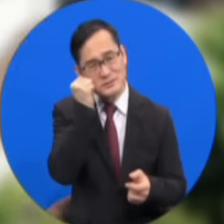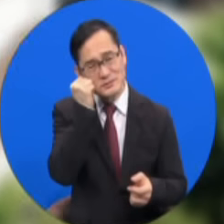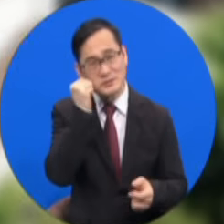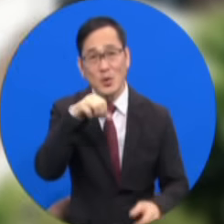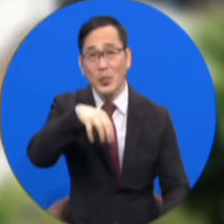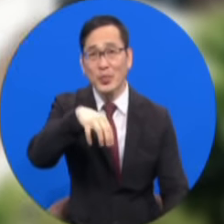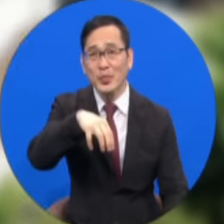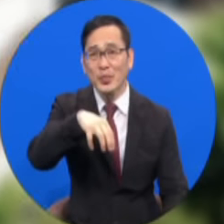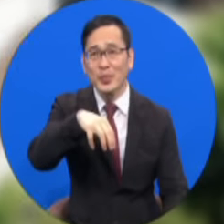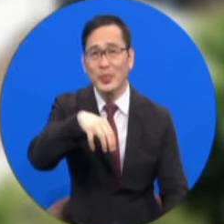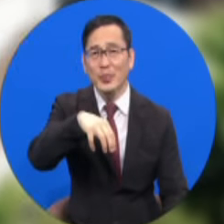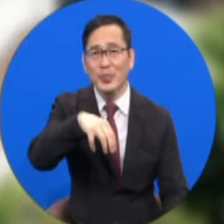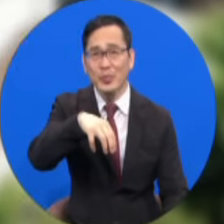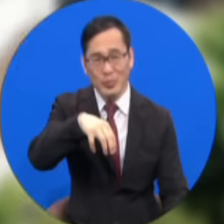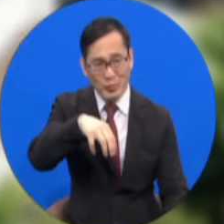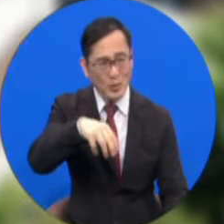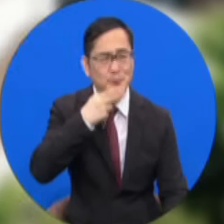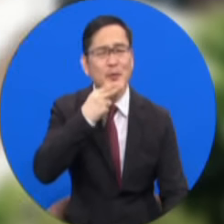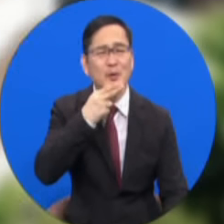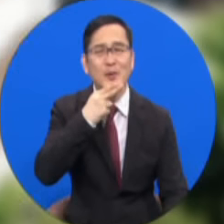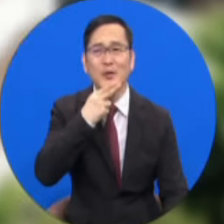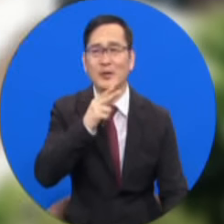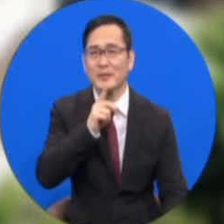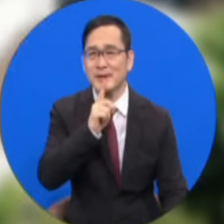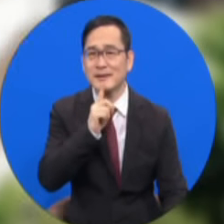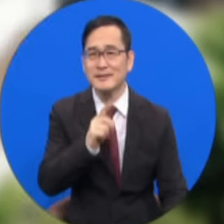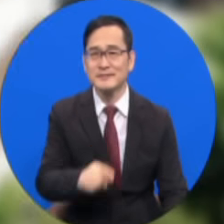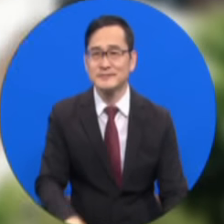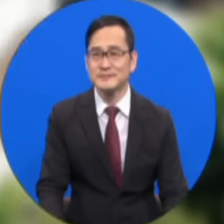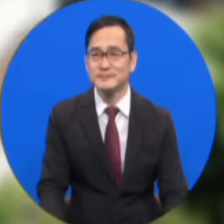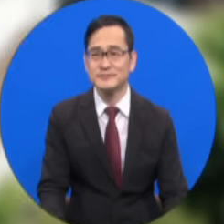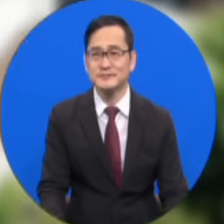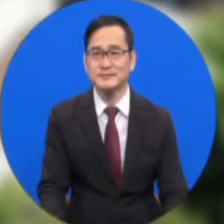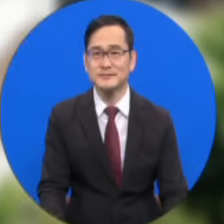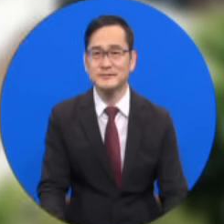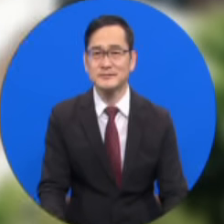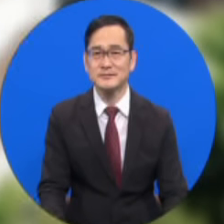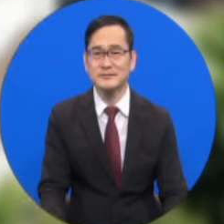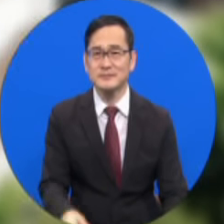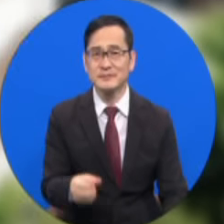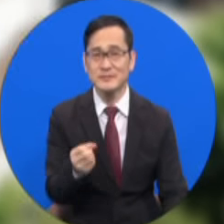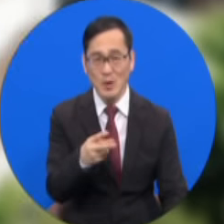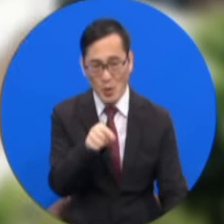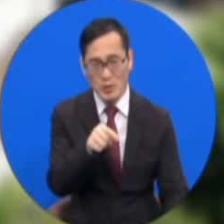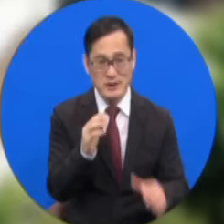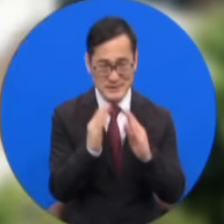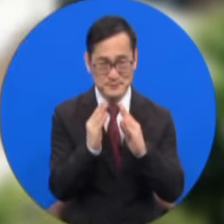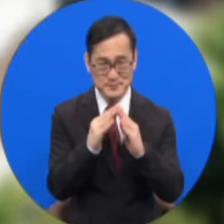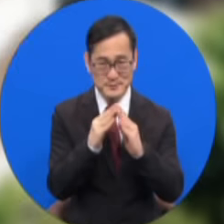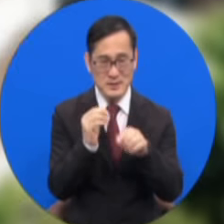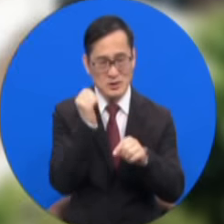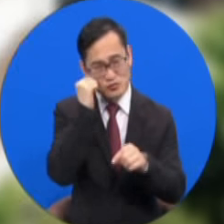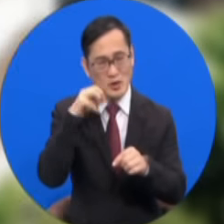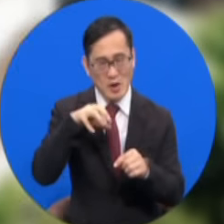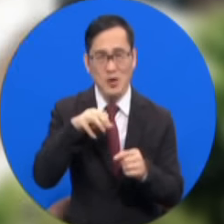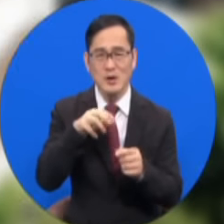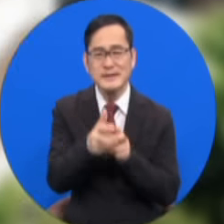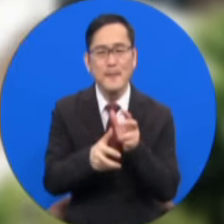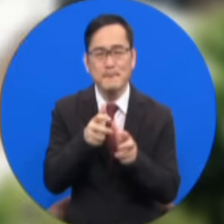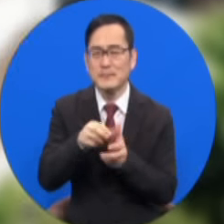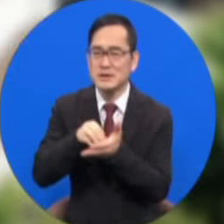있다는 거세에 대해서 강하게 반박을 하면서 밝혔어요 그 주택은 공유 숙박업을 위 사업장 사업자